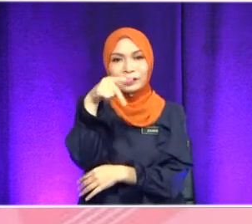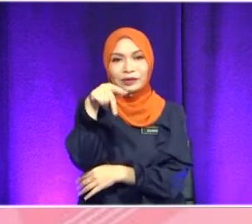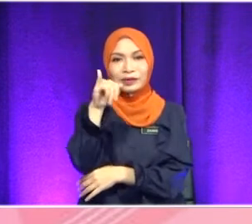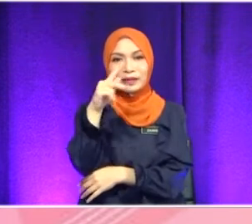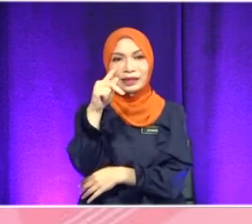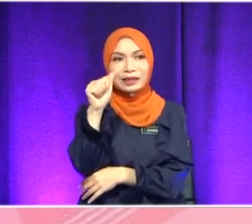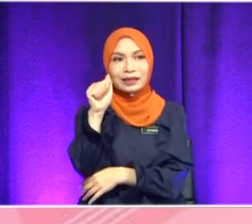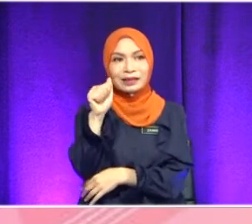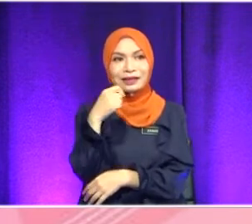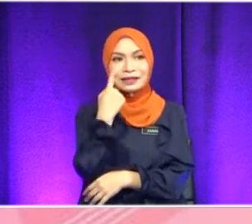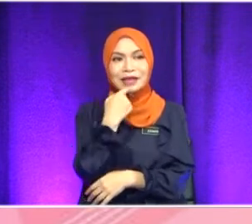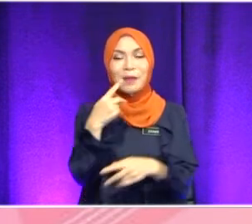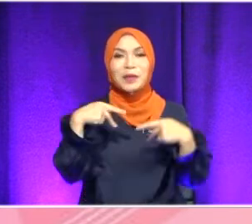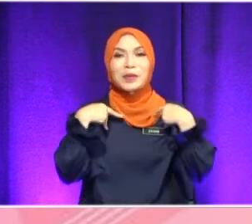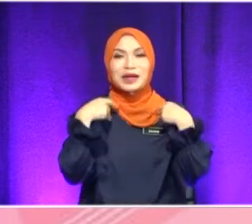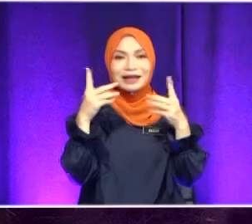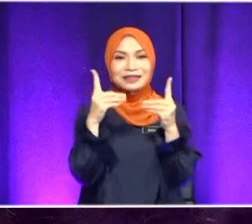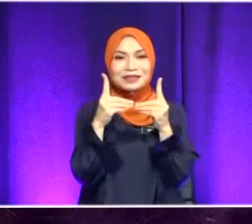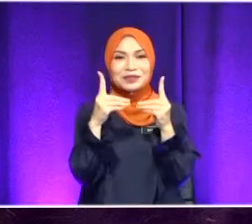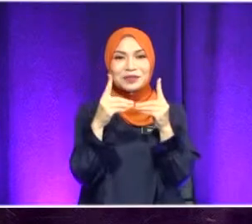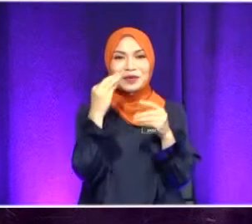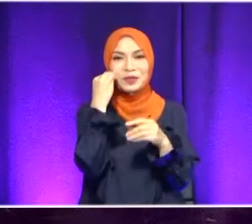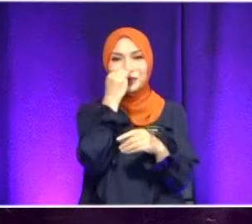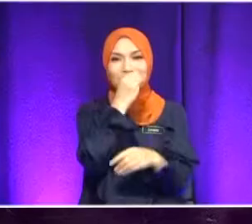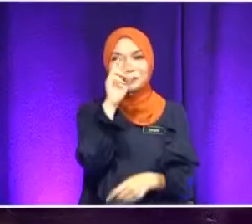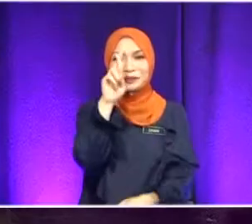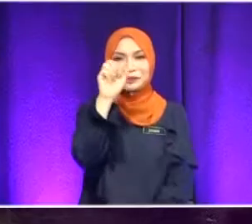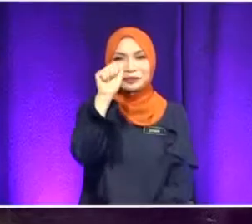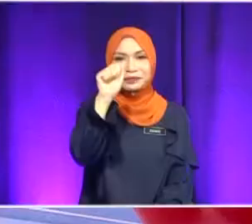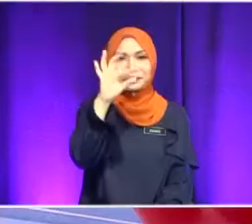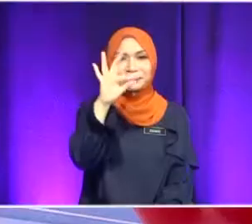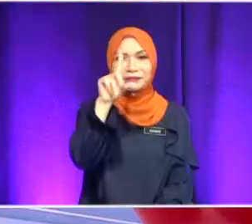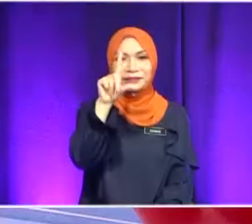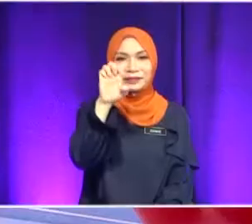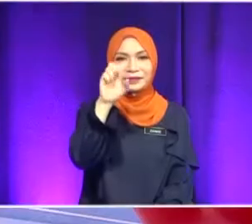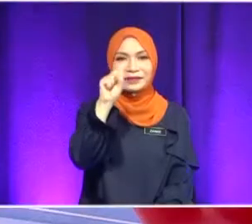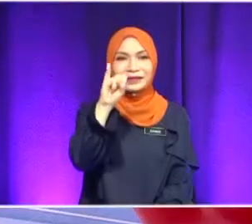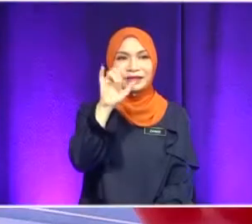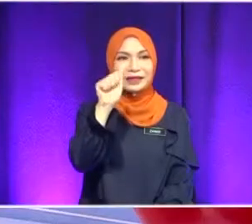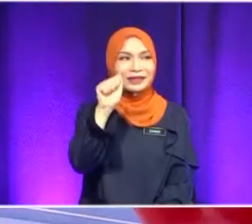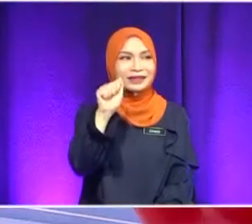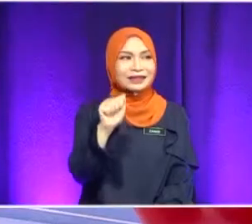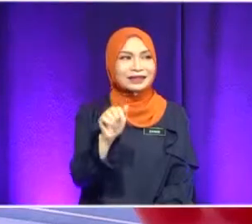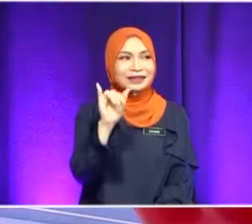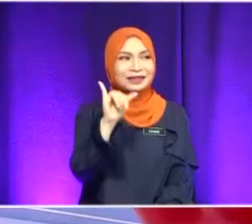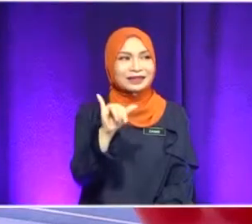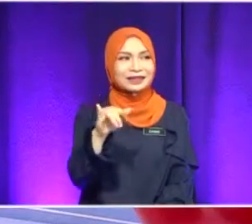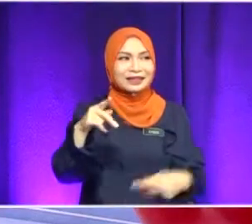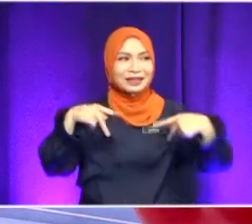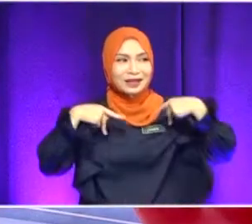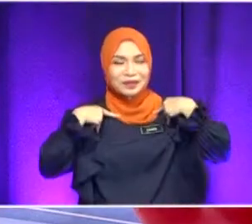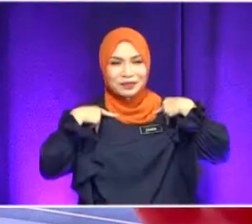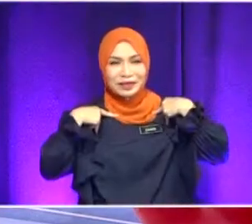Krisna tak jumpa bunga reflesia bunuh teguh dalam bilik darjah hari ini hatiku HD milik aja ini ada bumi